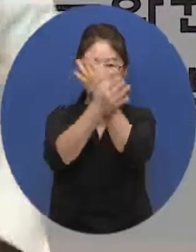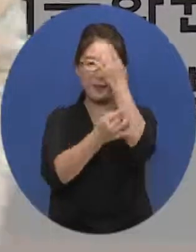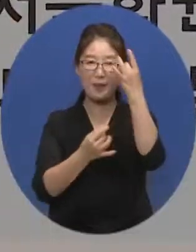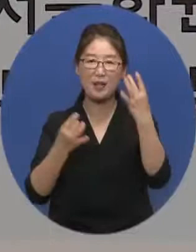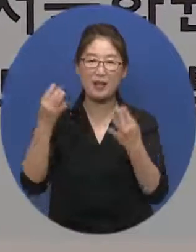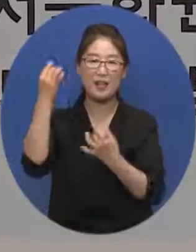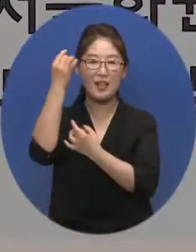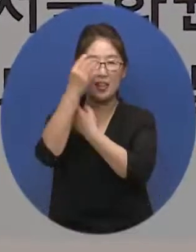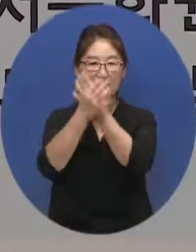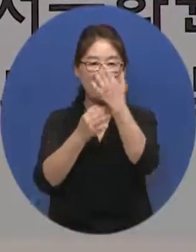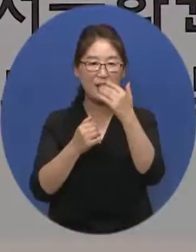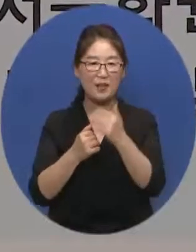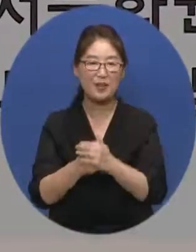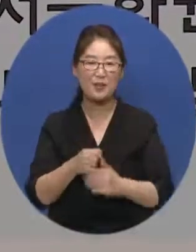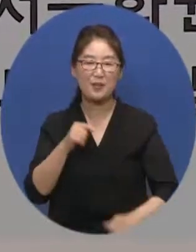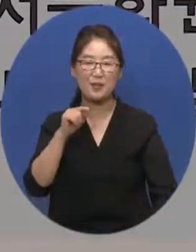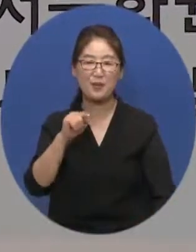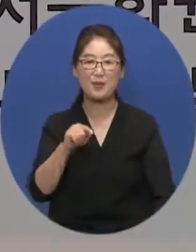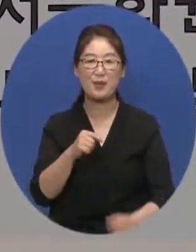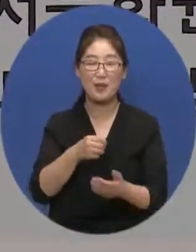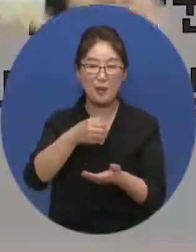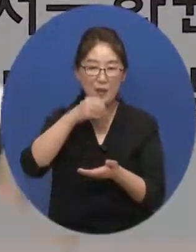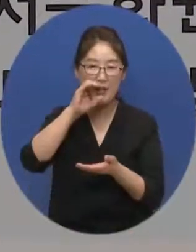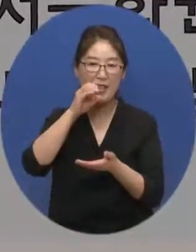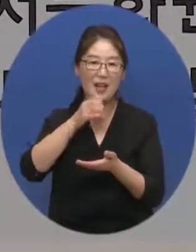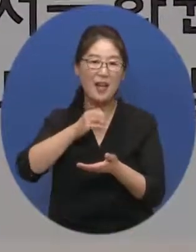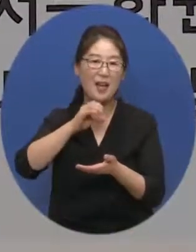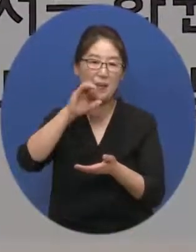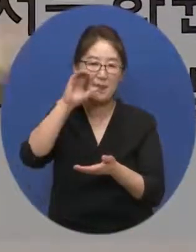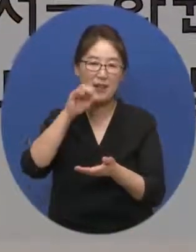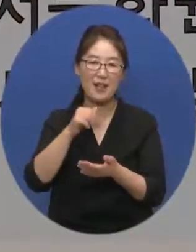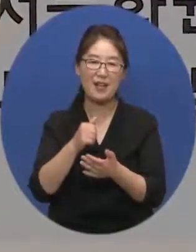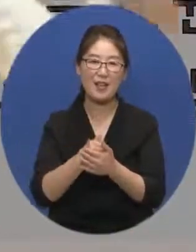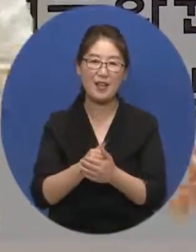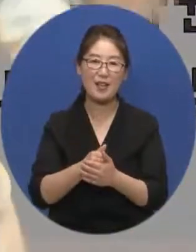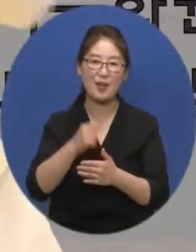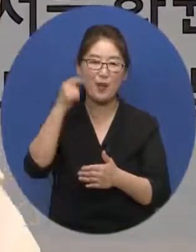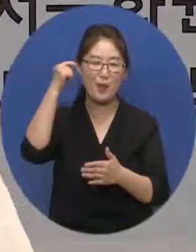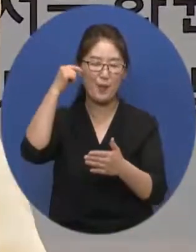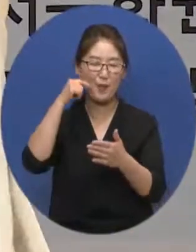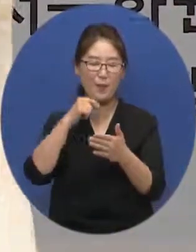세네 잔에 얼큰해지네.